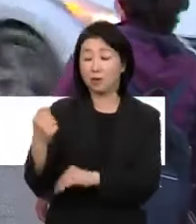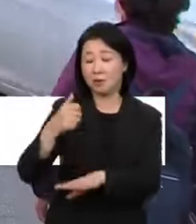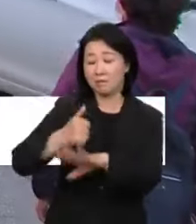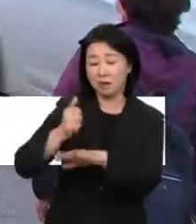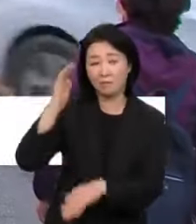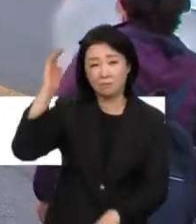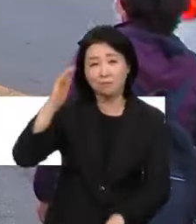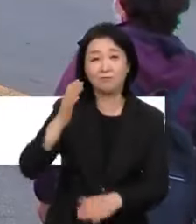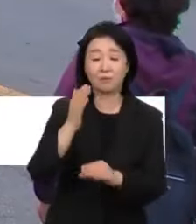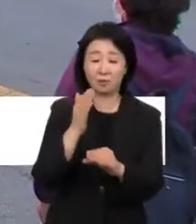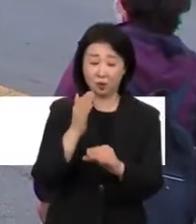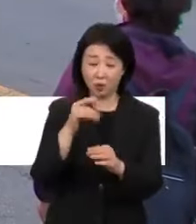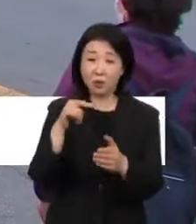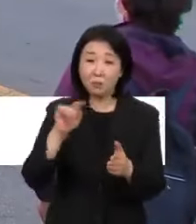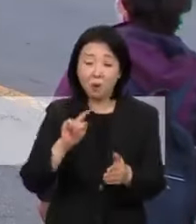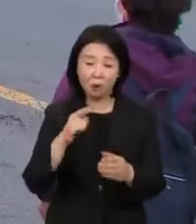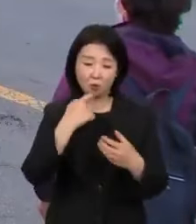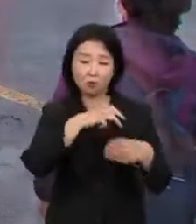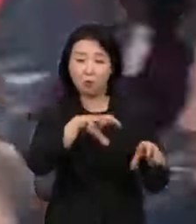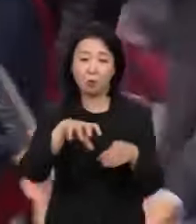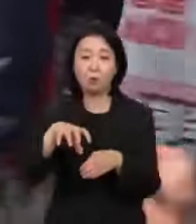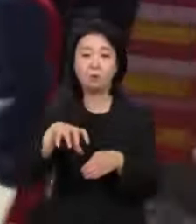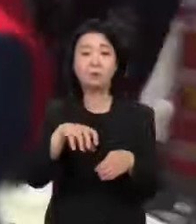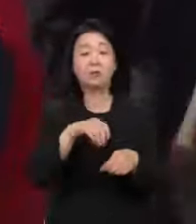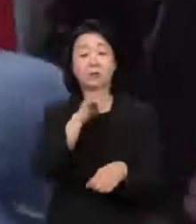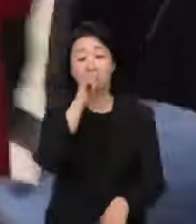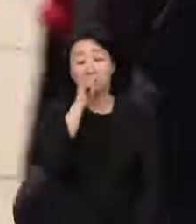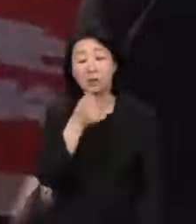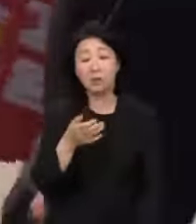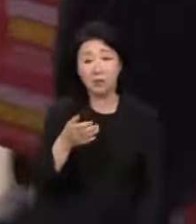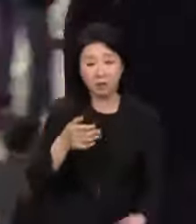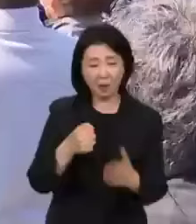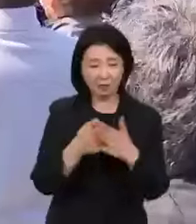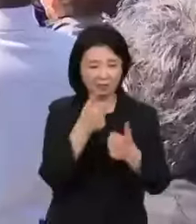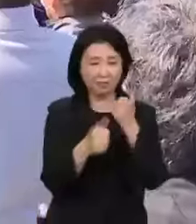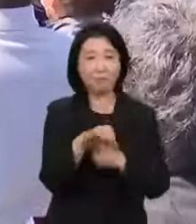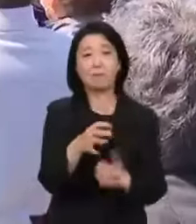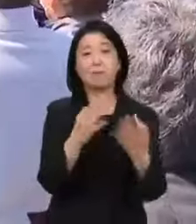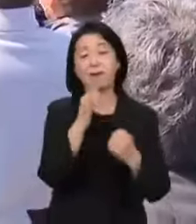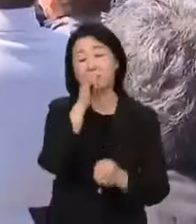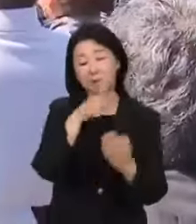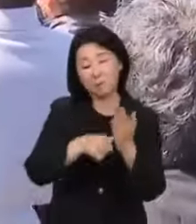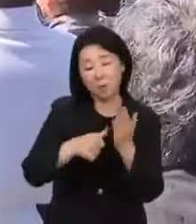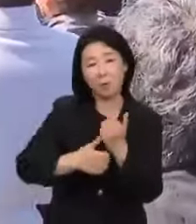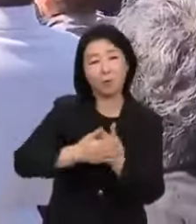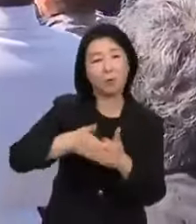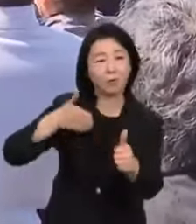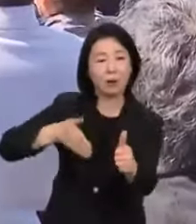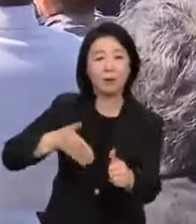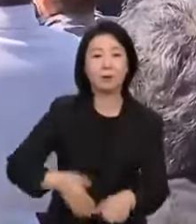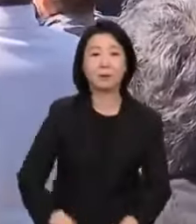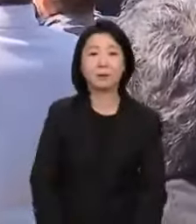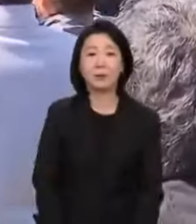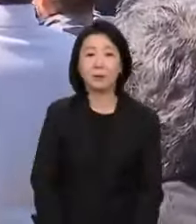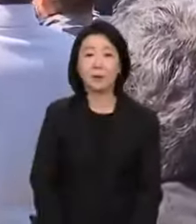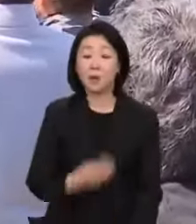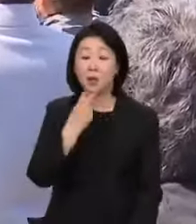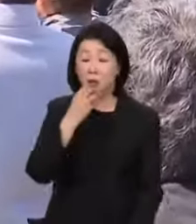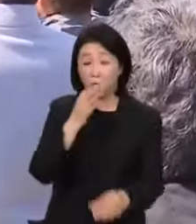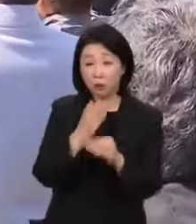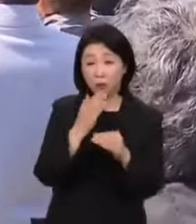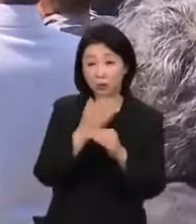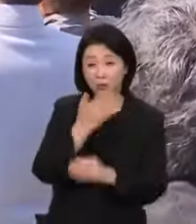거의 수도권에 집중해왔는데요. 이 격전지가 많다고 보고 있는 만큼 끝까지 표심을 끌어올리겠다는 각오인데, 이 서울의